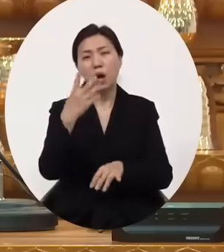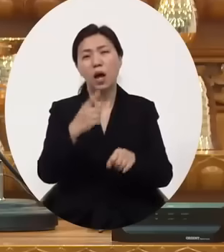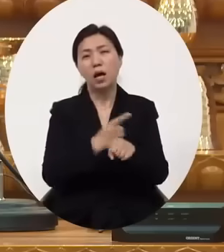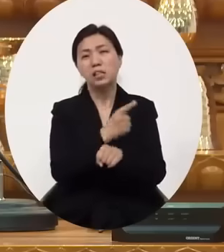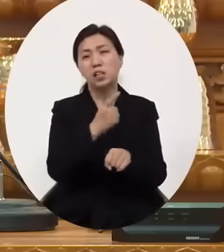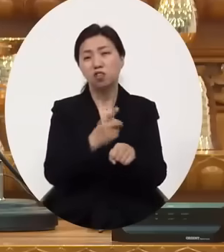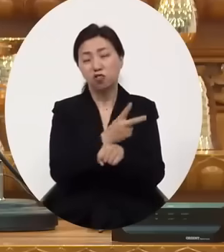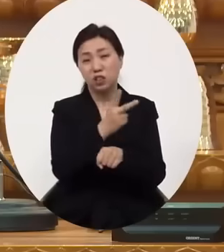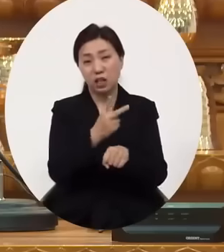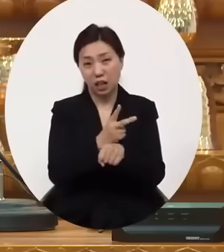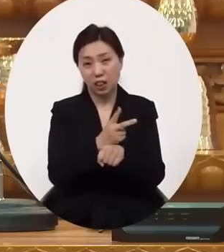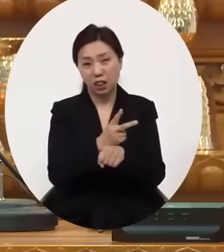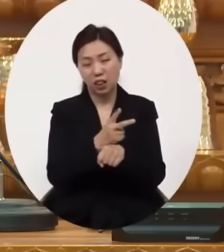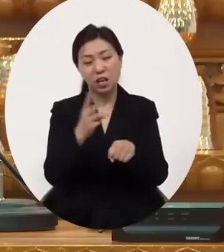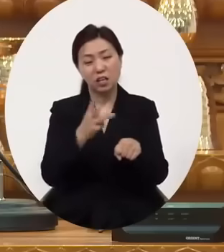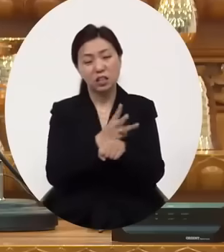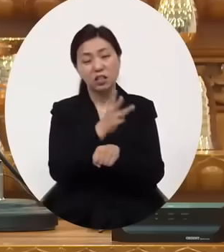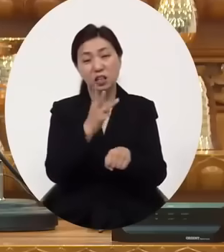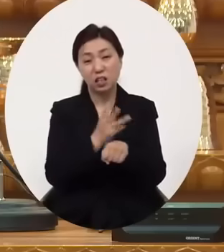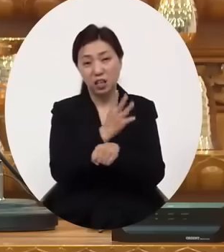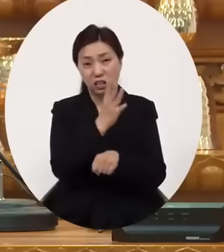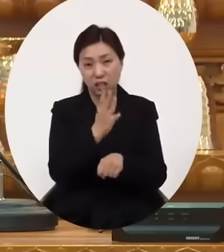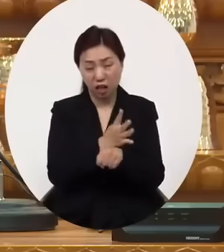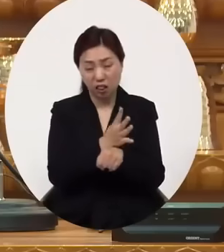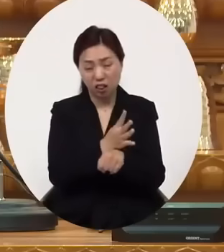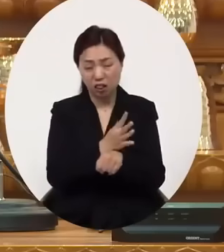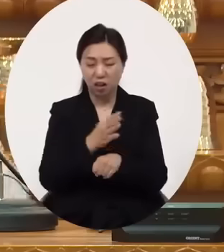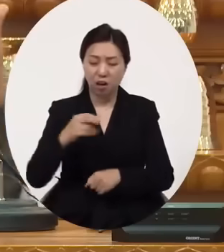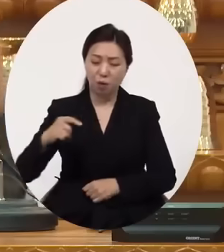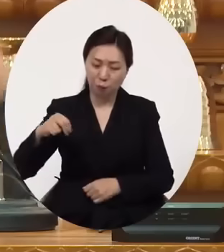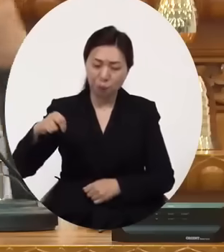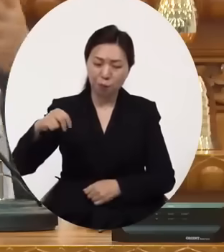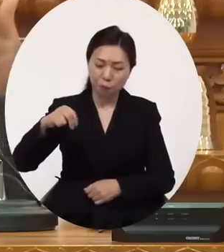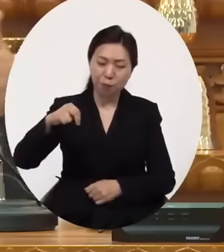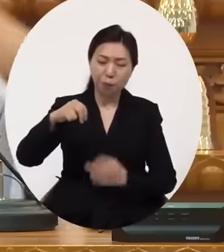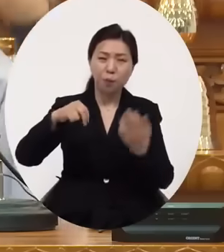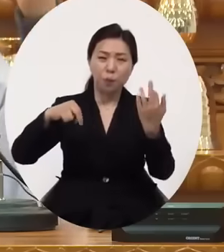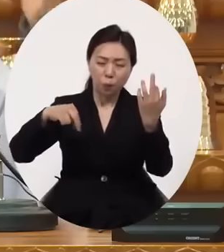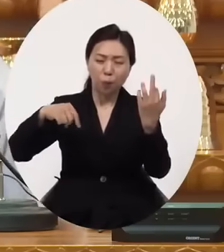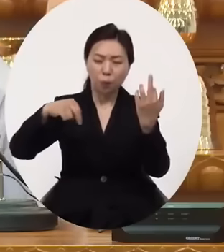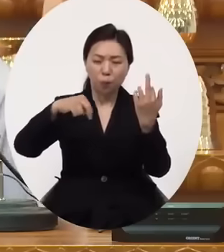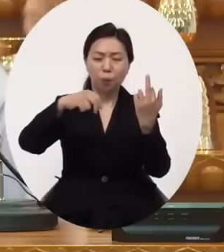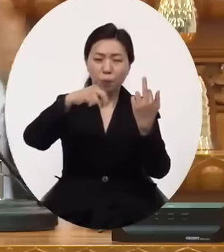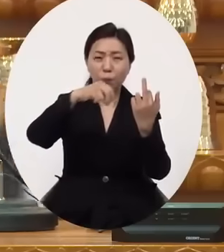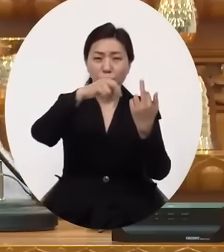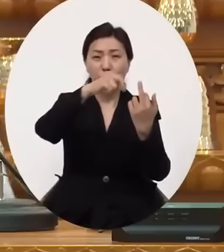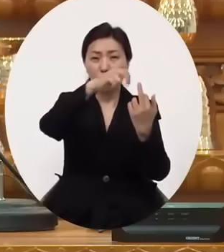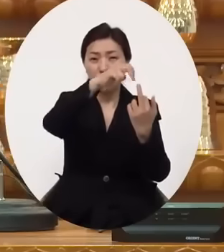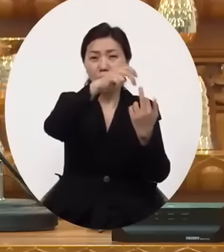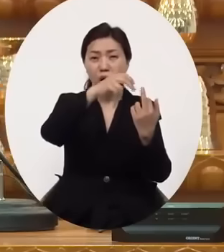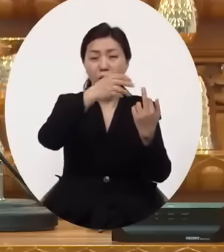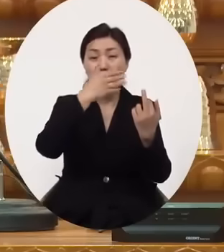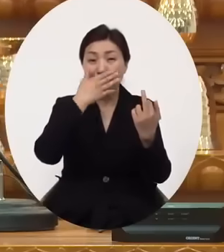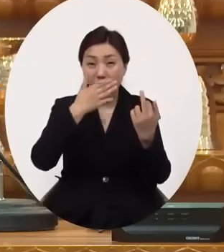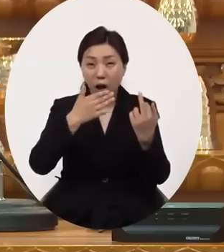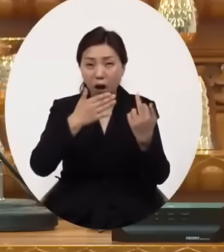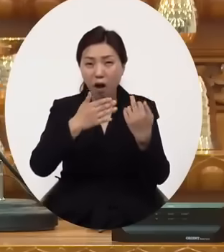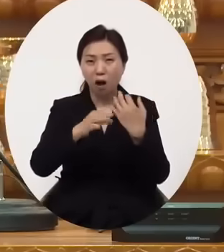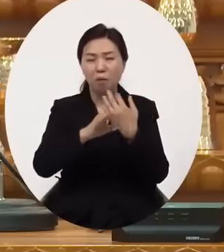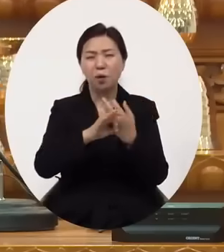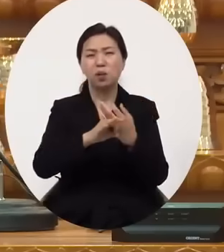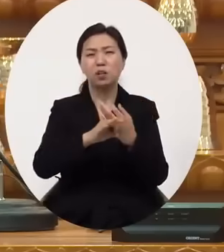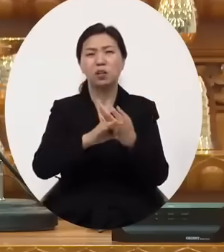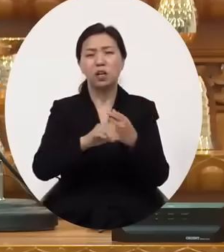시간 걸어서 뭐 또는 서너 시, 네 시간 이내로 걸어서 올라갈 수 있는 거리는